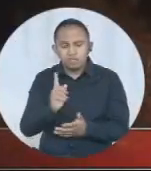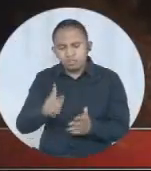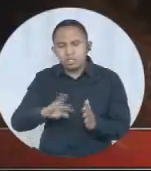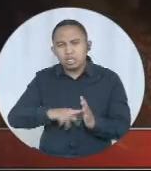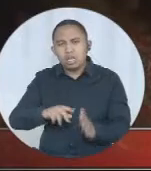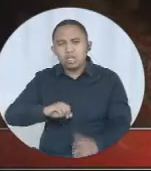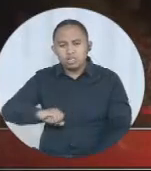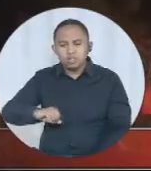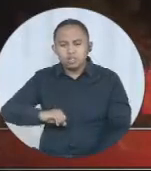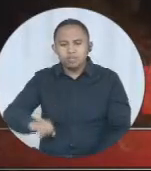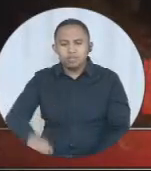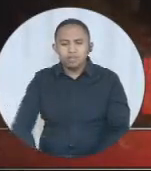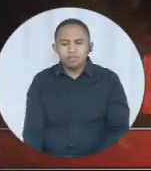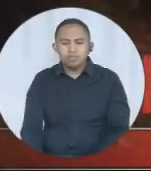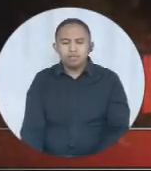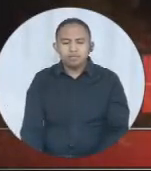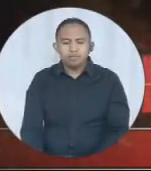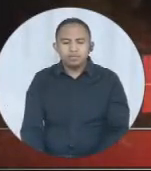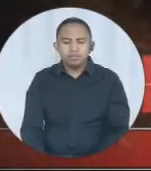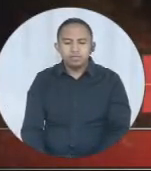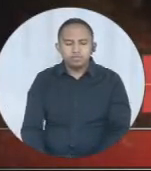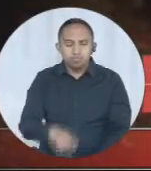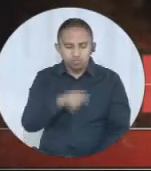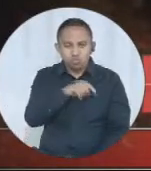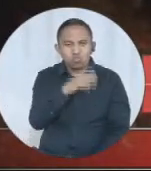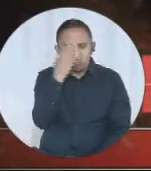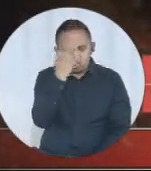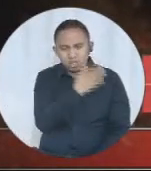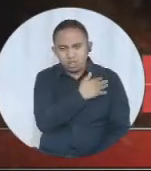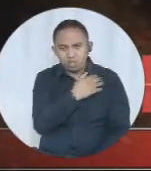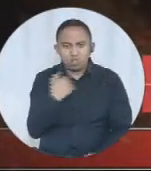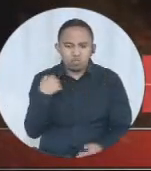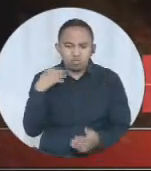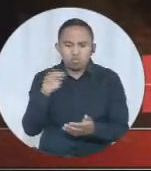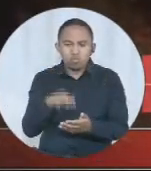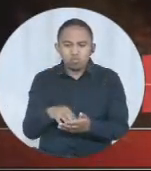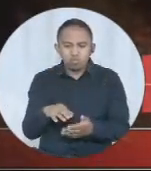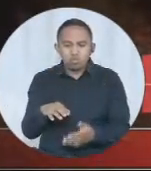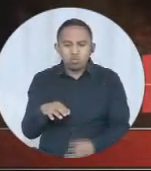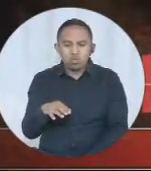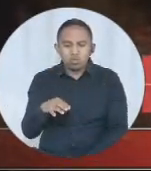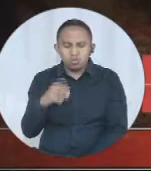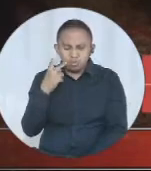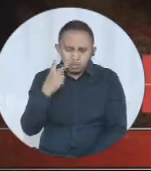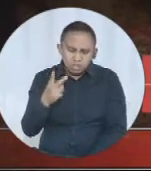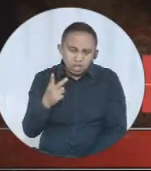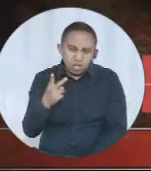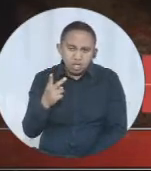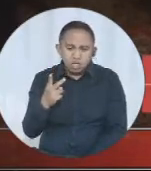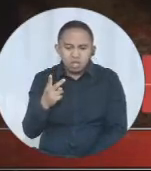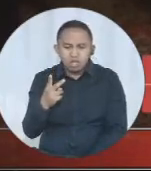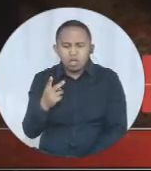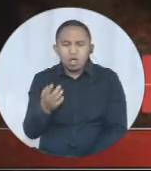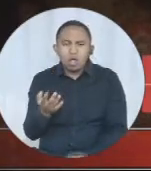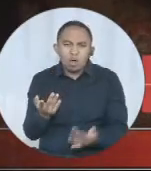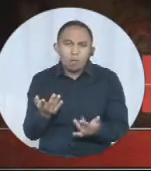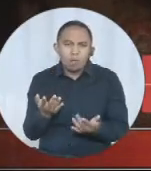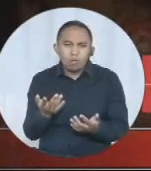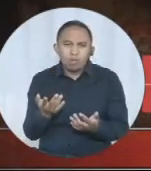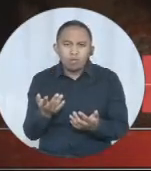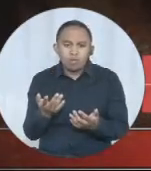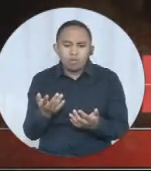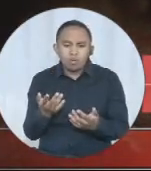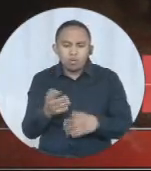midiky lehibe amin'izany ny sekretera-panjakana ametraka an'ilay faritra zay anaovana ny anjara ny fahafahana amin'ny